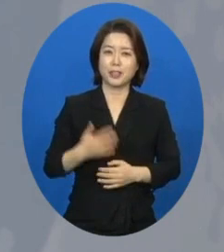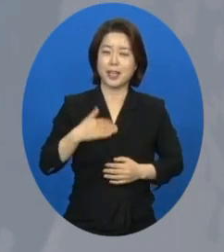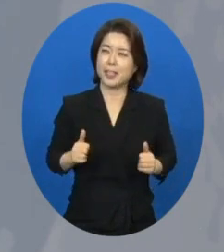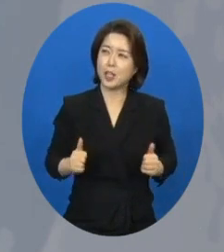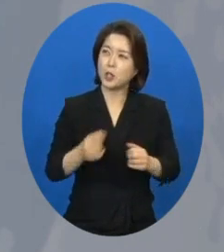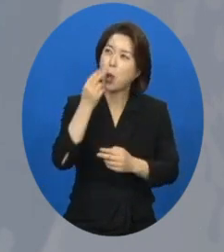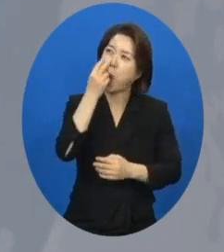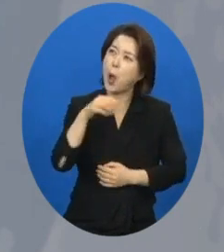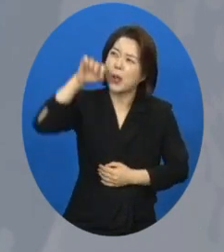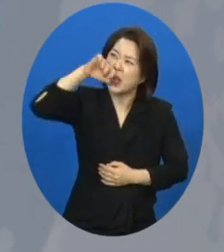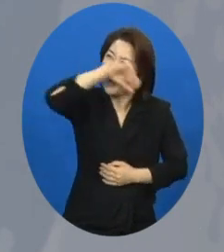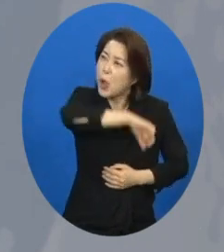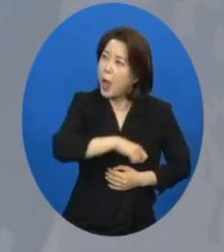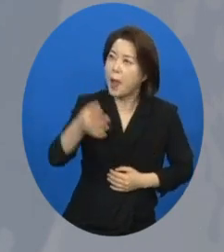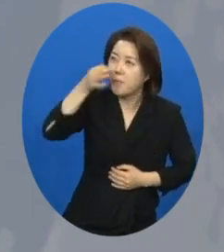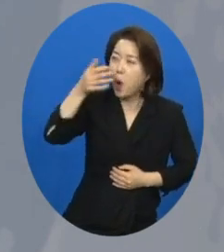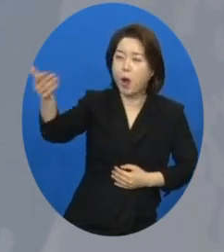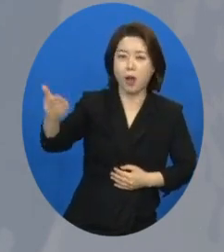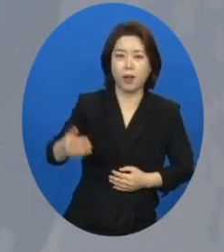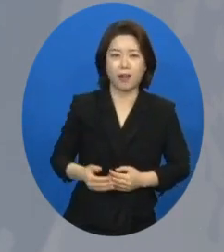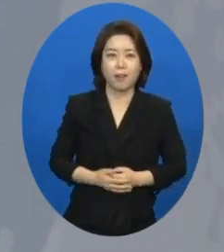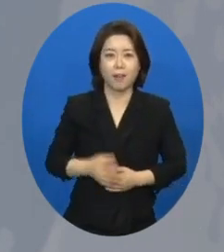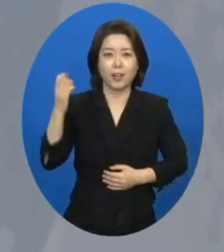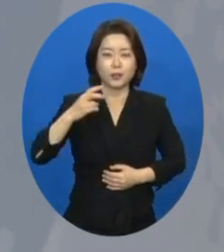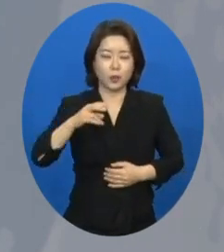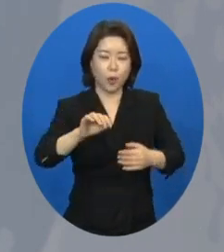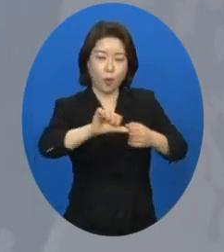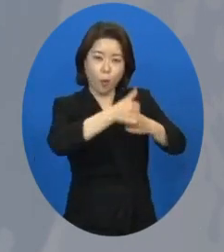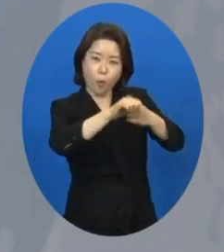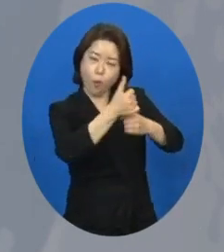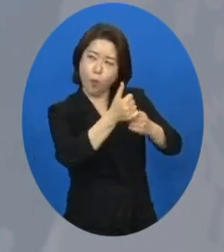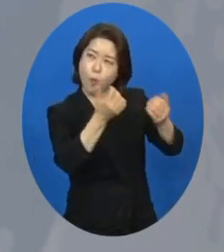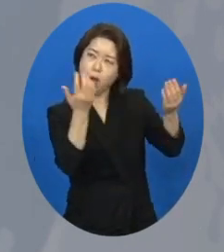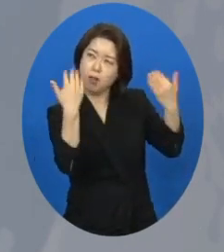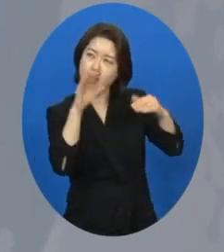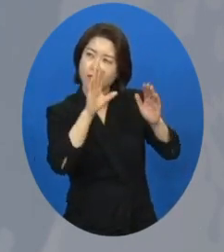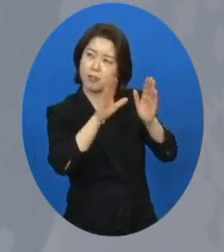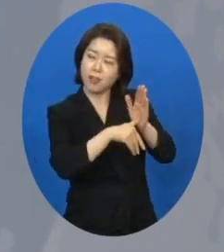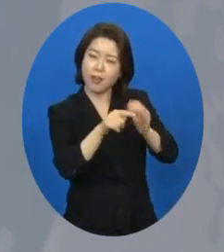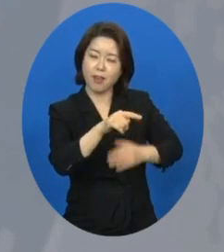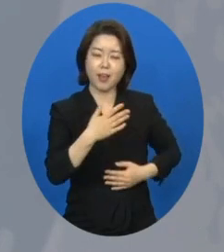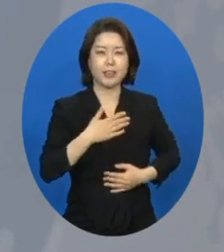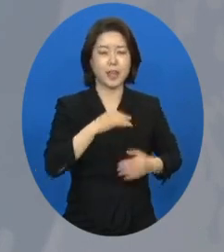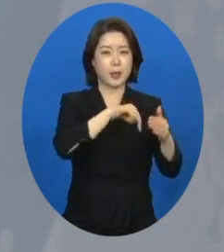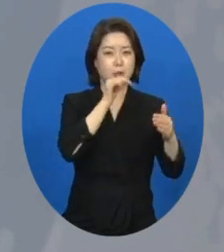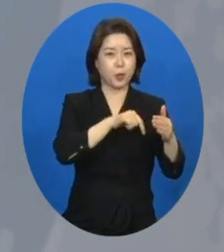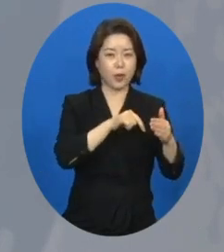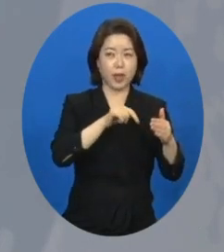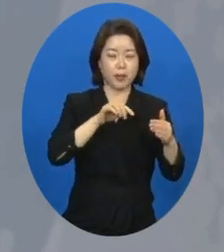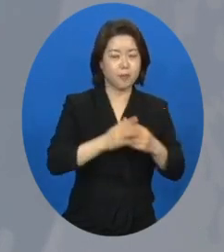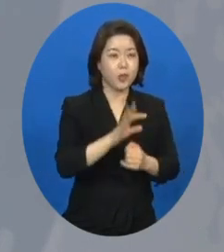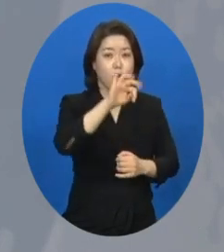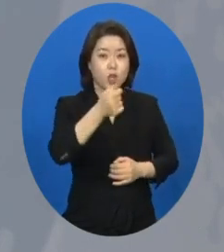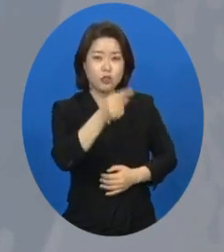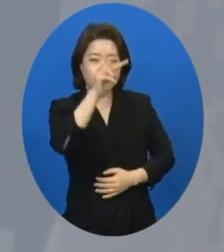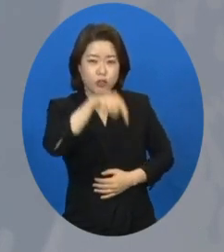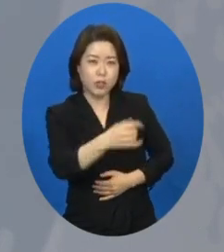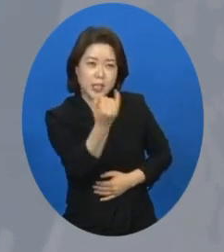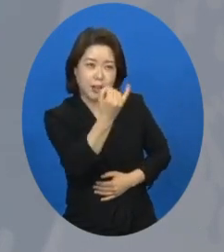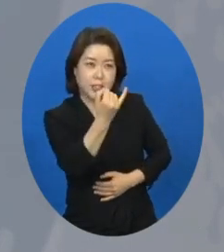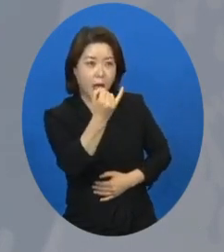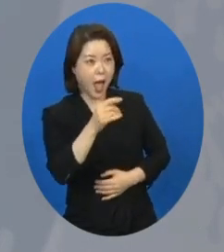코를 닦았다. 그러다가 또 국민학교 5학년 때쯤에는 내 가슴 속에 윤숙이가 살게